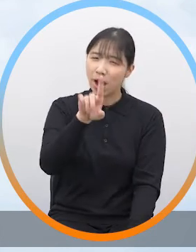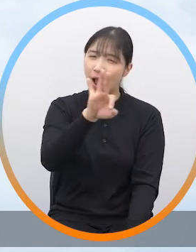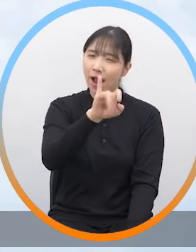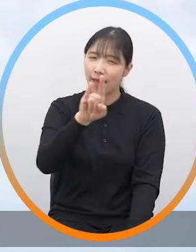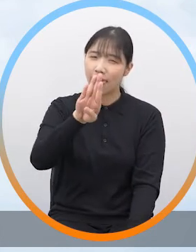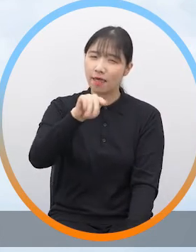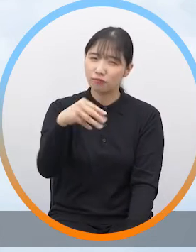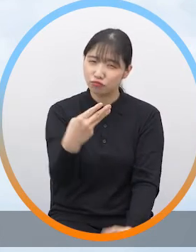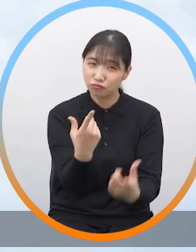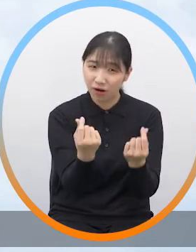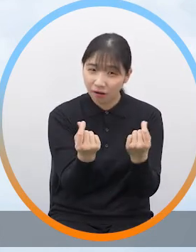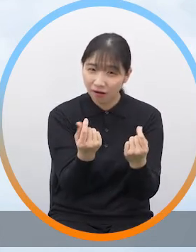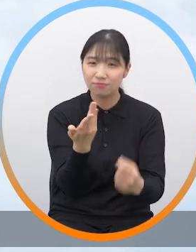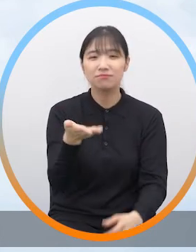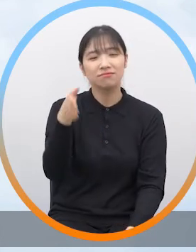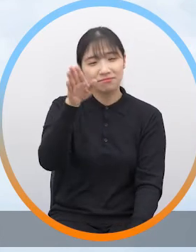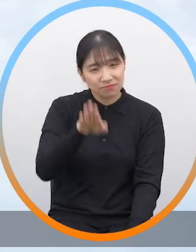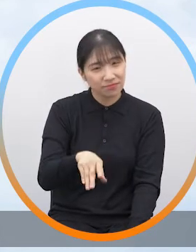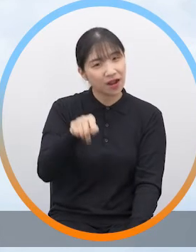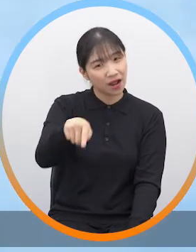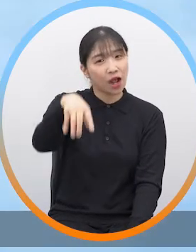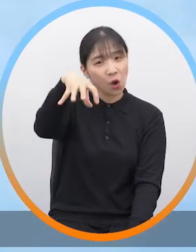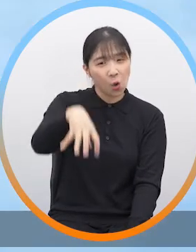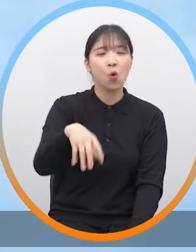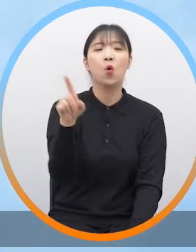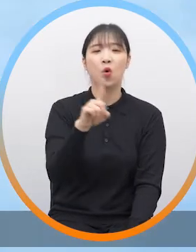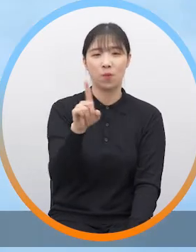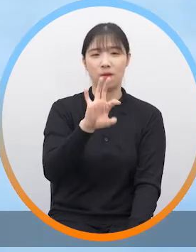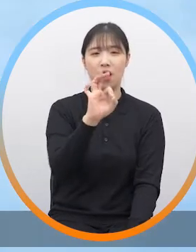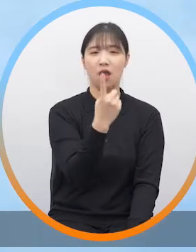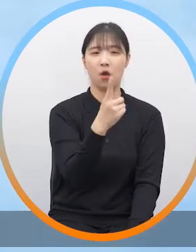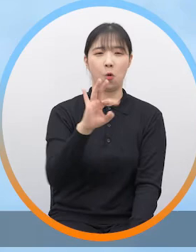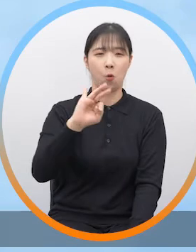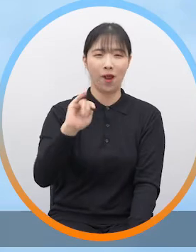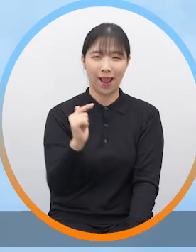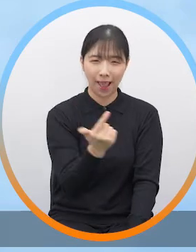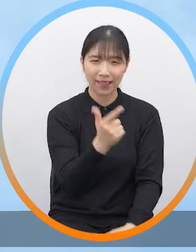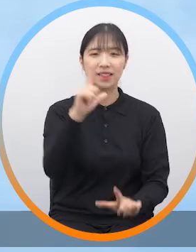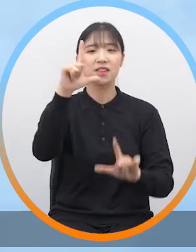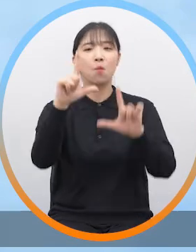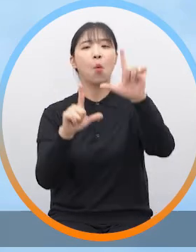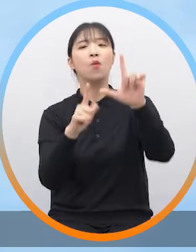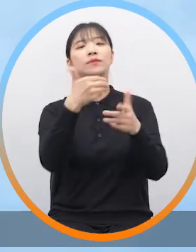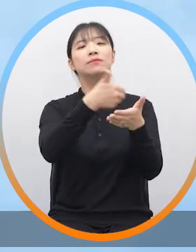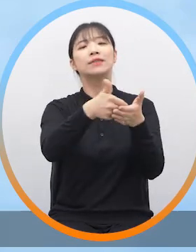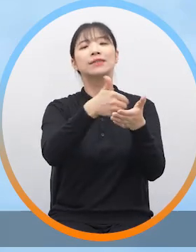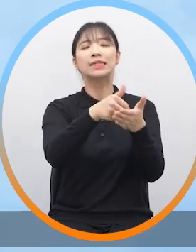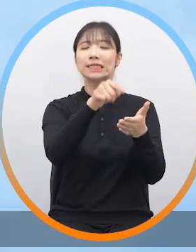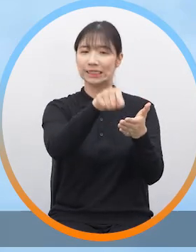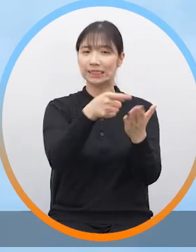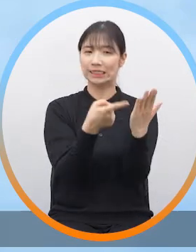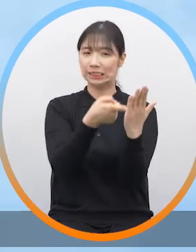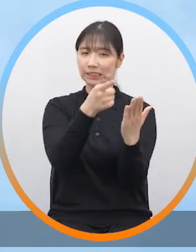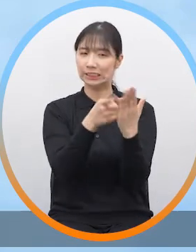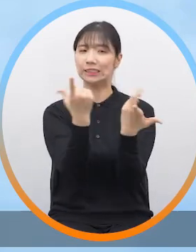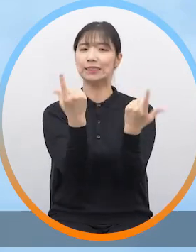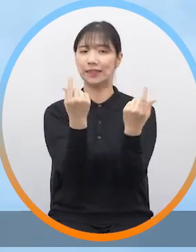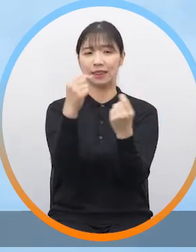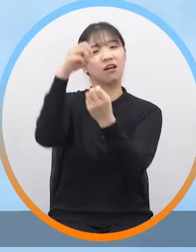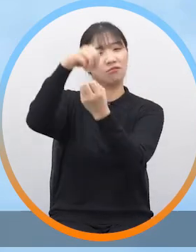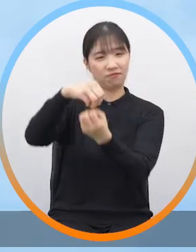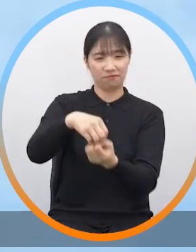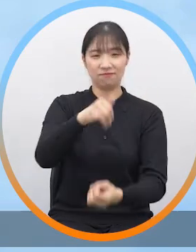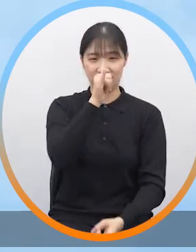마예불이다 해야 옳을 건데, 현지에서는 왕인의 모습을 그린 그런 상이다라고 전해온단